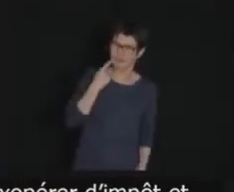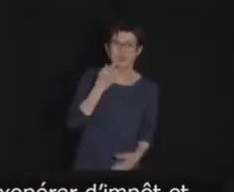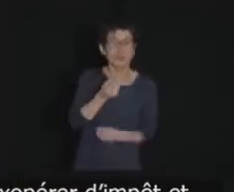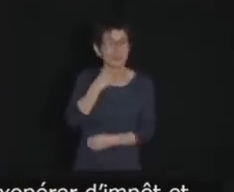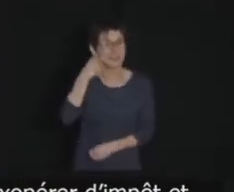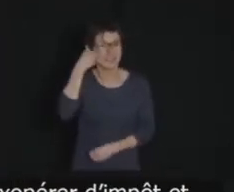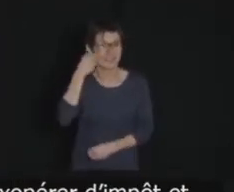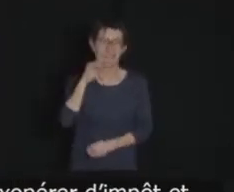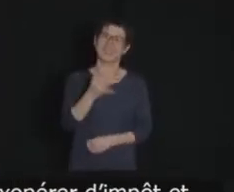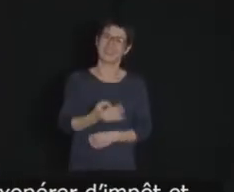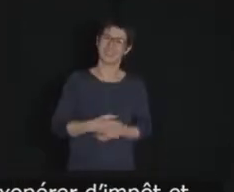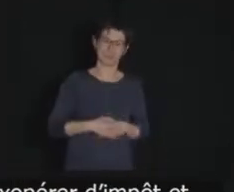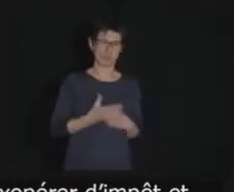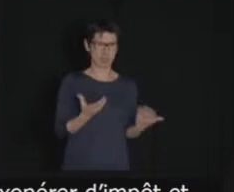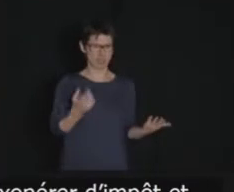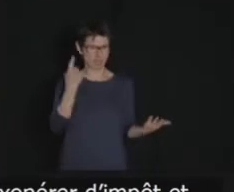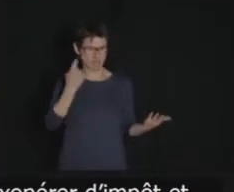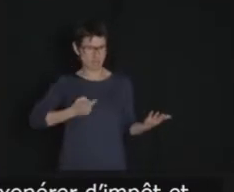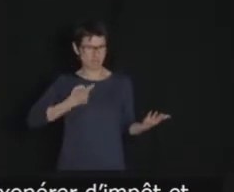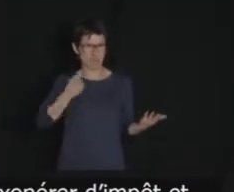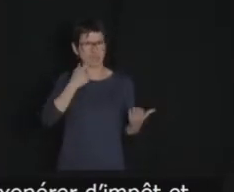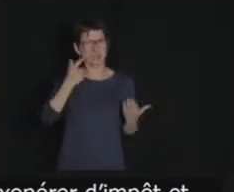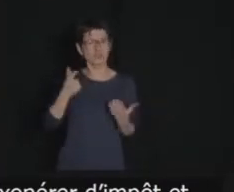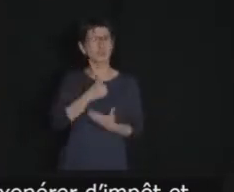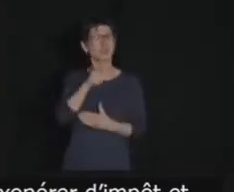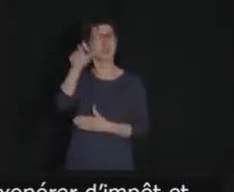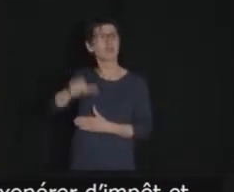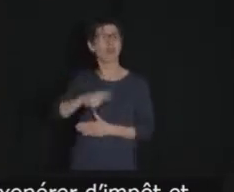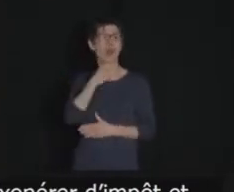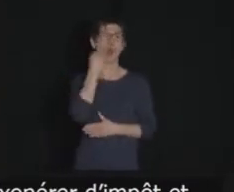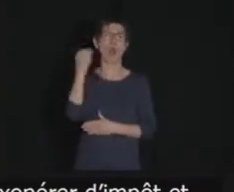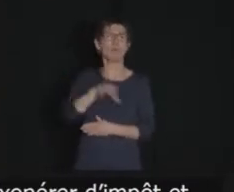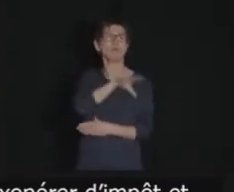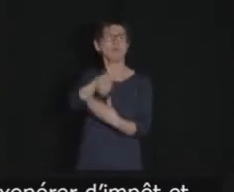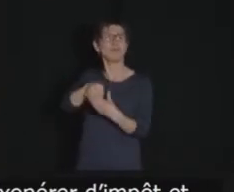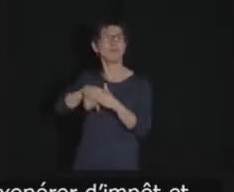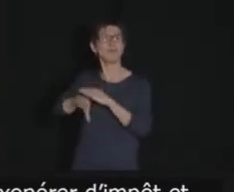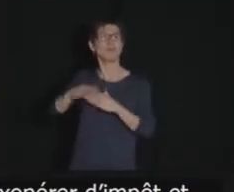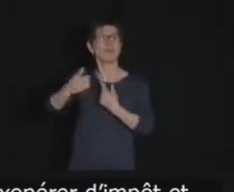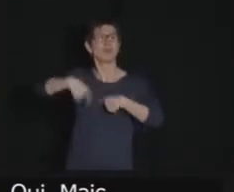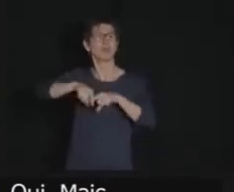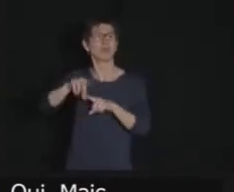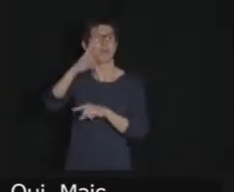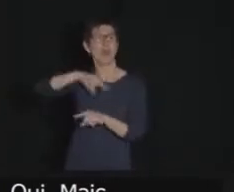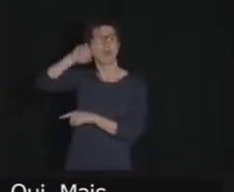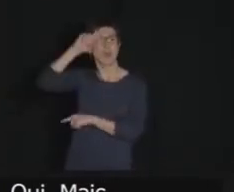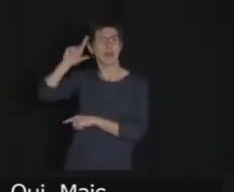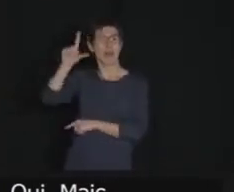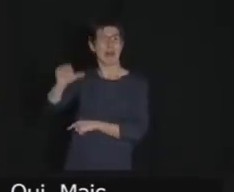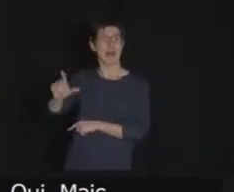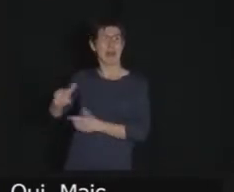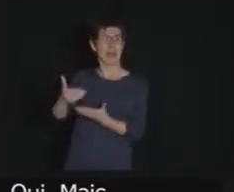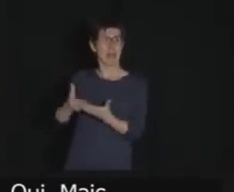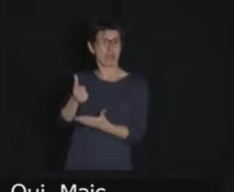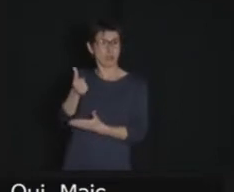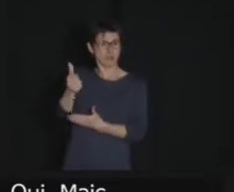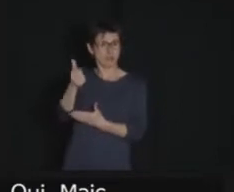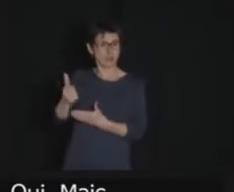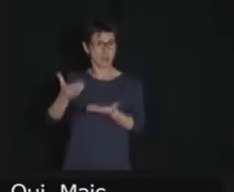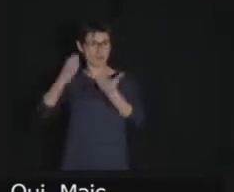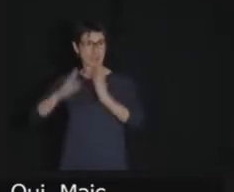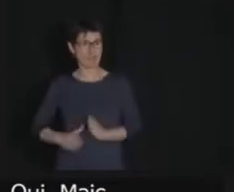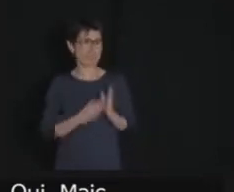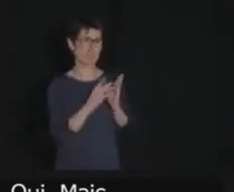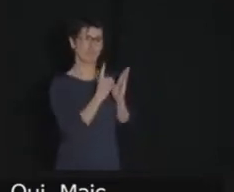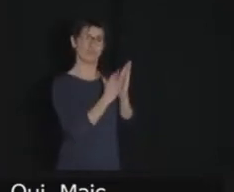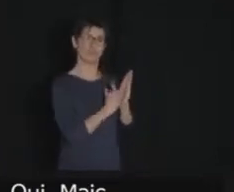beaucoup. Beaucoup. D'avoir pour président de la Commission européenne un homme qui a organisé le trucage fiscal pendant des années dans